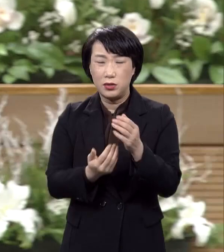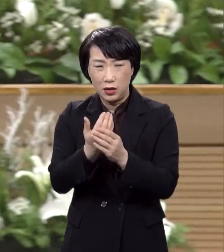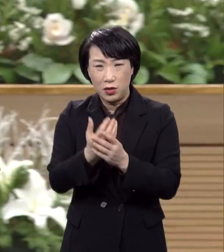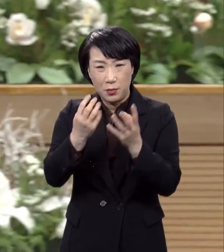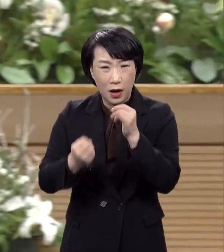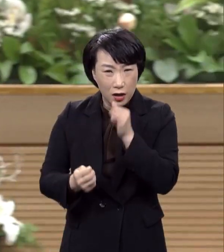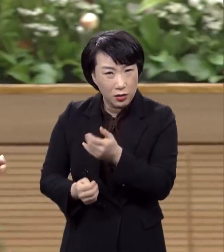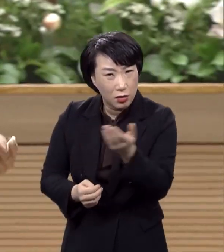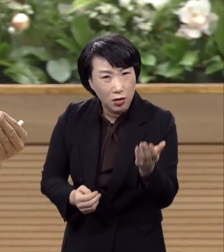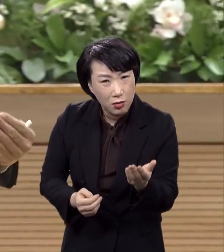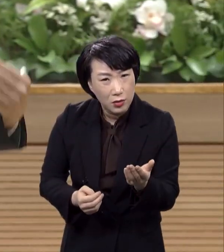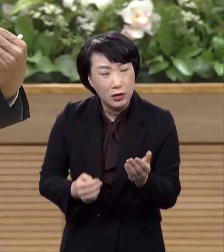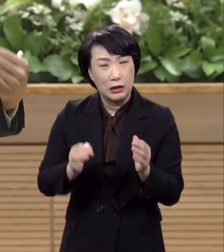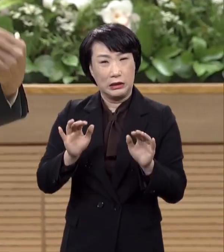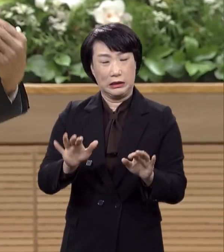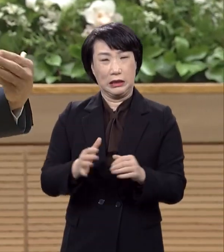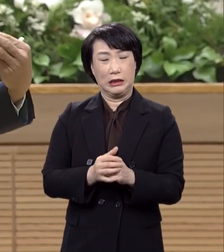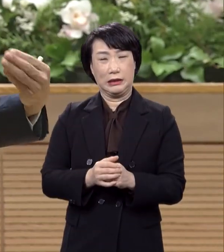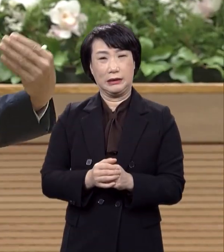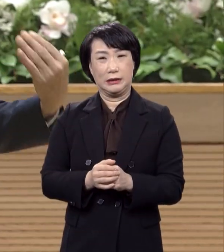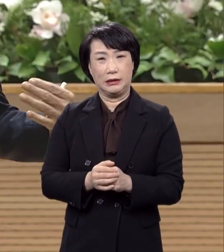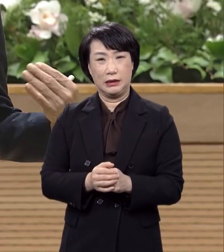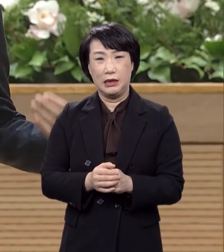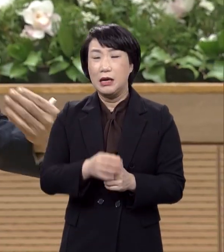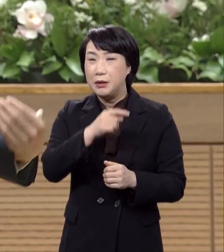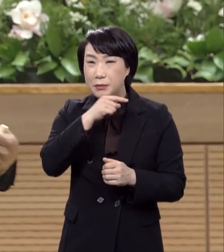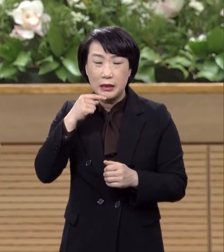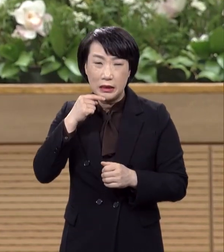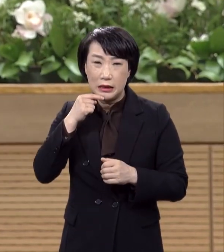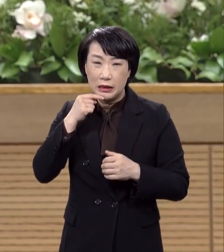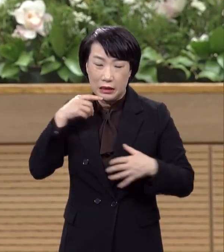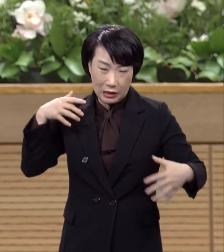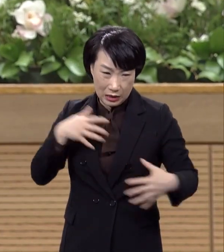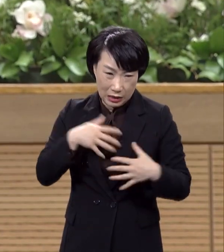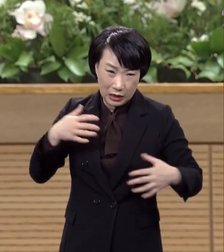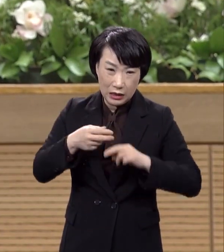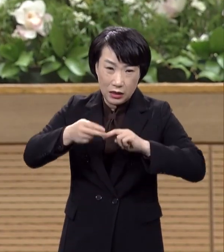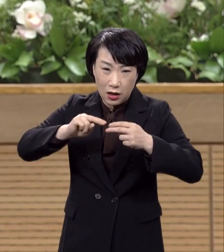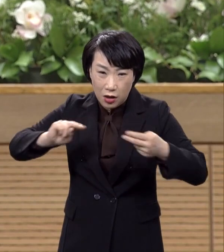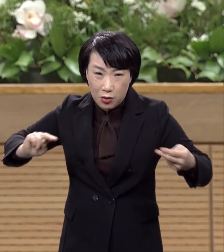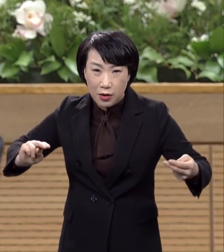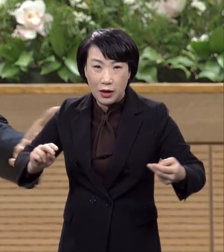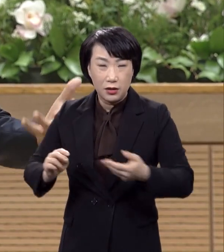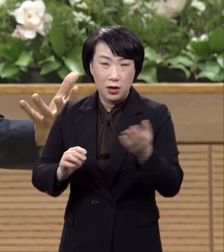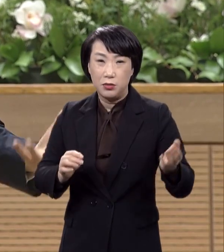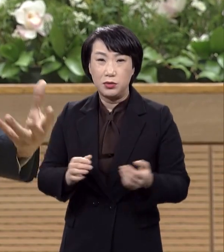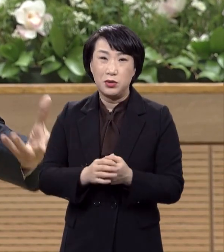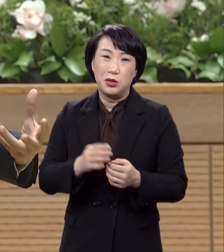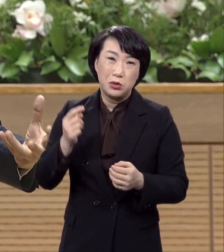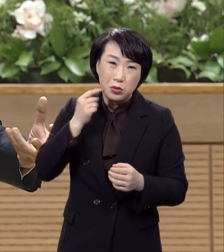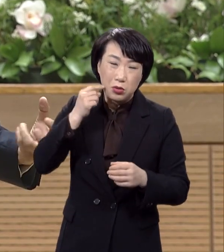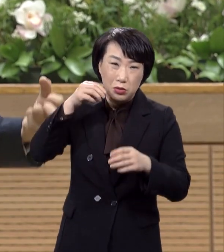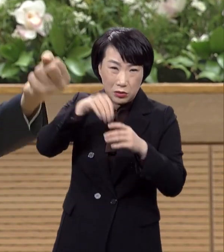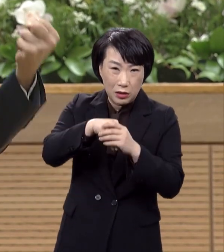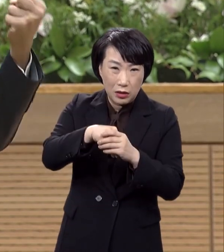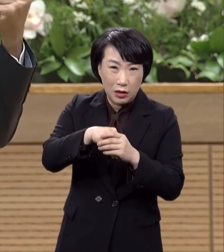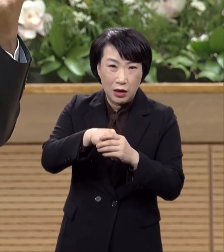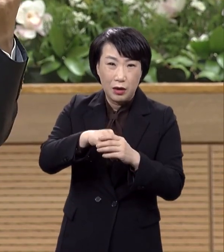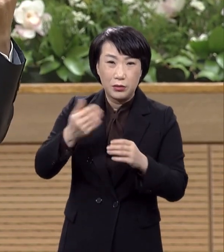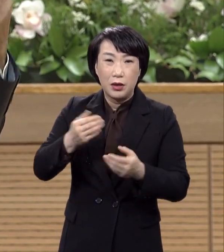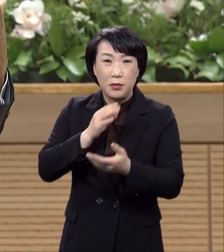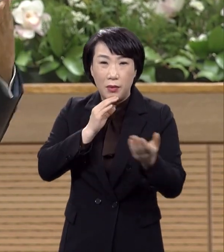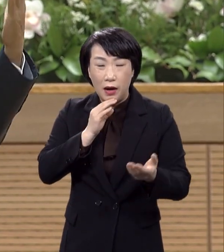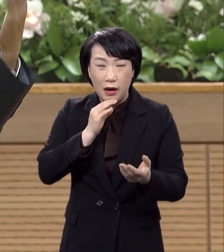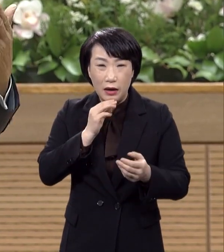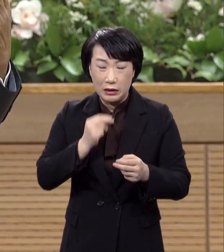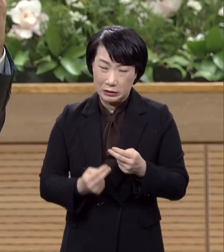그리고 이 피를 운반하는 심줄 속에도 독체가 들어가서 그것들이